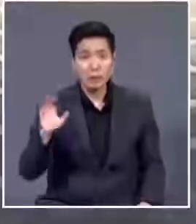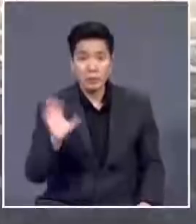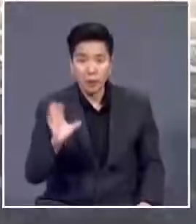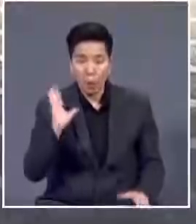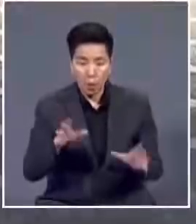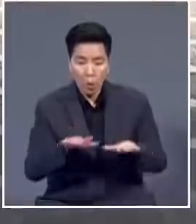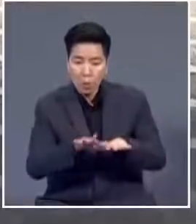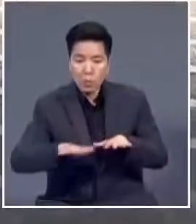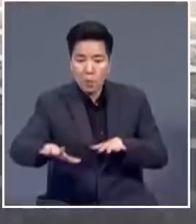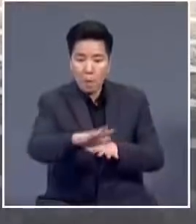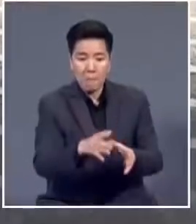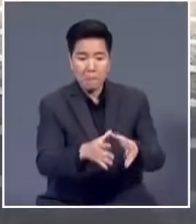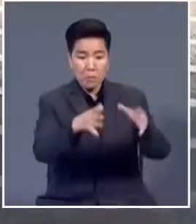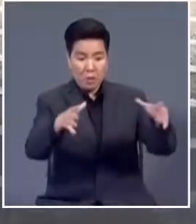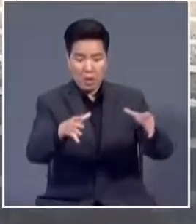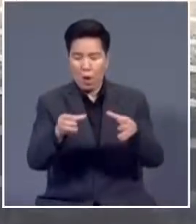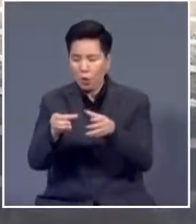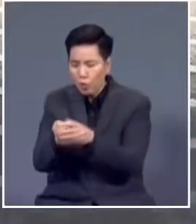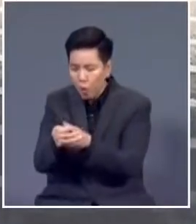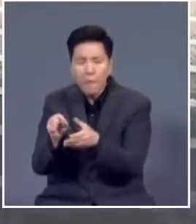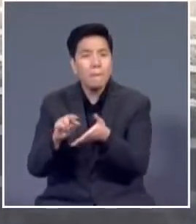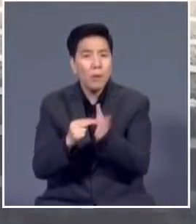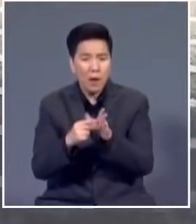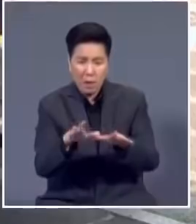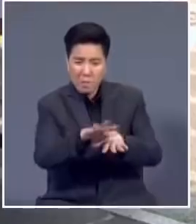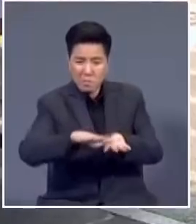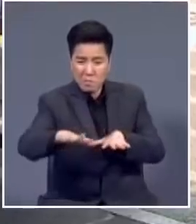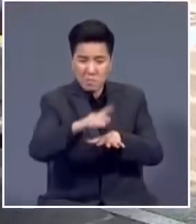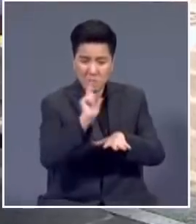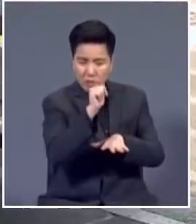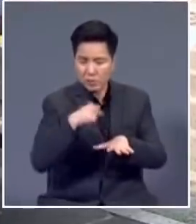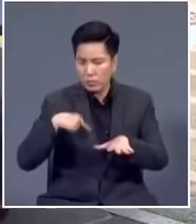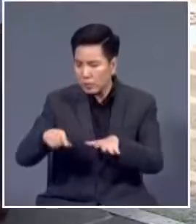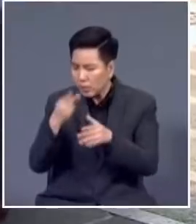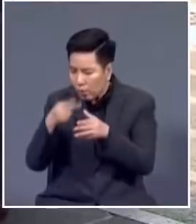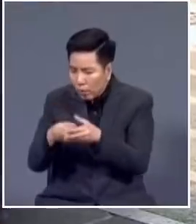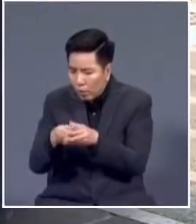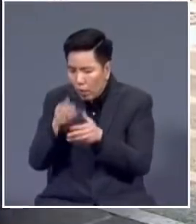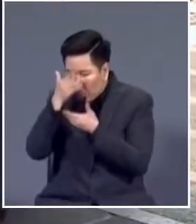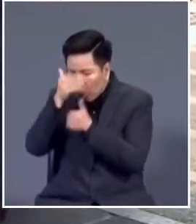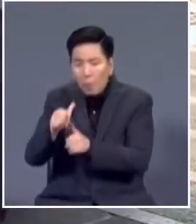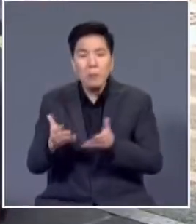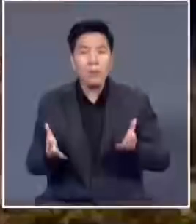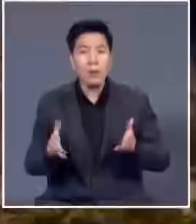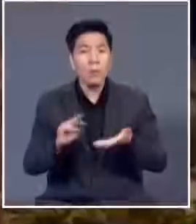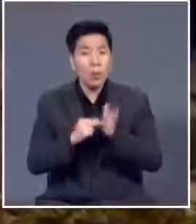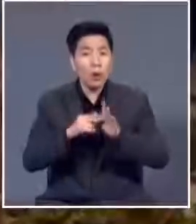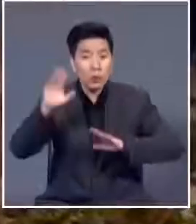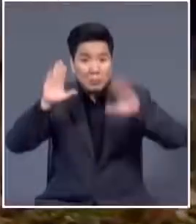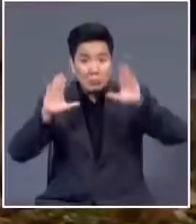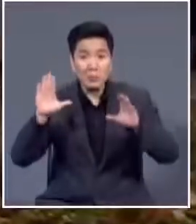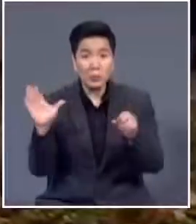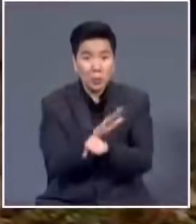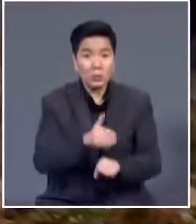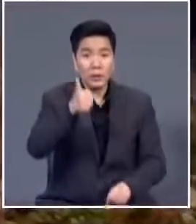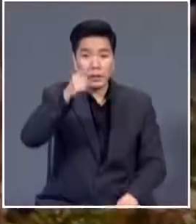ใหญ่เสียงส่วนน้อยมันคืออะไรเรายึดเสียงส่วนใหญ่เป็นสรณะโดยไม่ค่อยสนใจเสียงส่วนน้อยเลยจะเรียกว่าประชาธิปไตยที่สมบูรณ์ได้หรือ